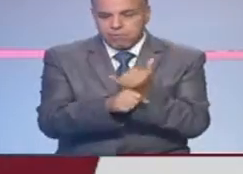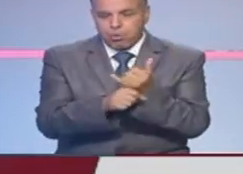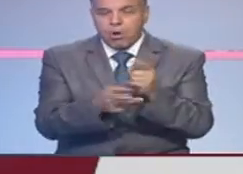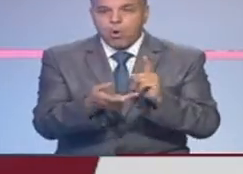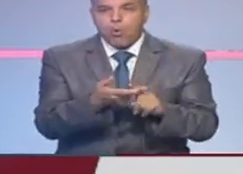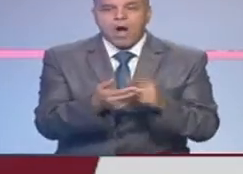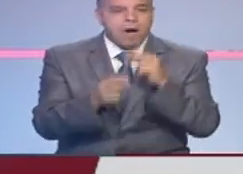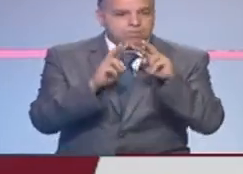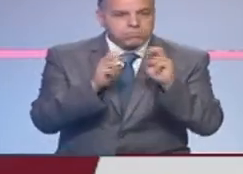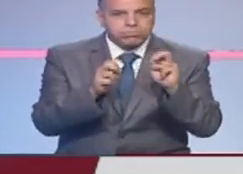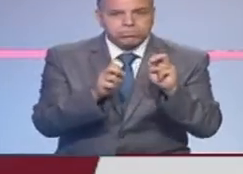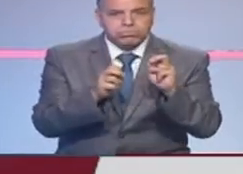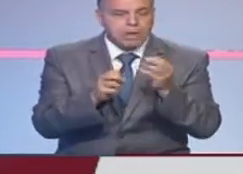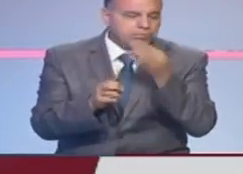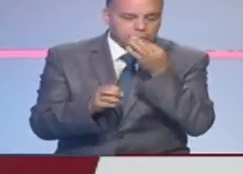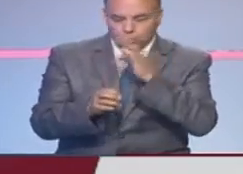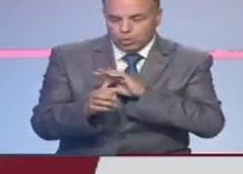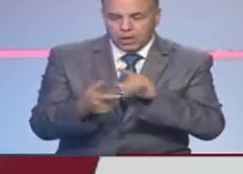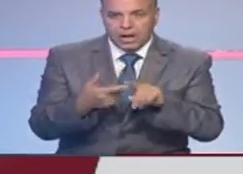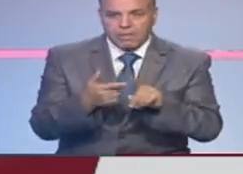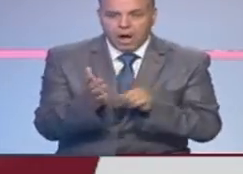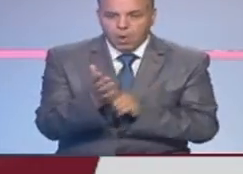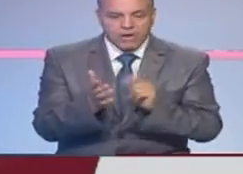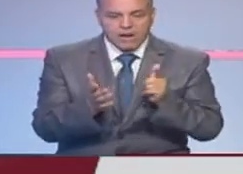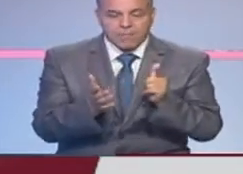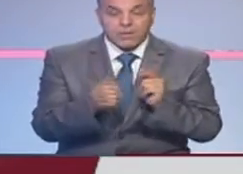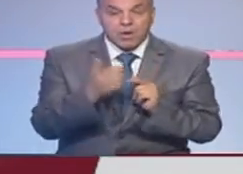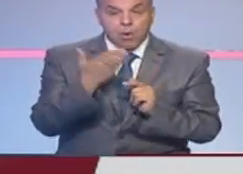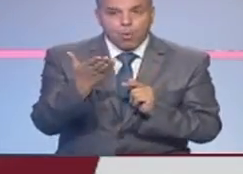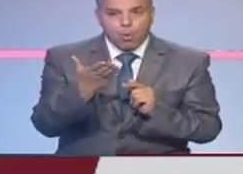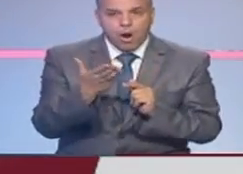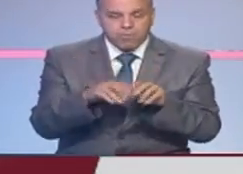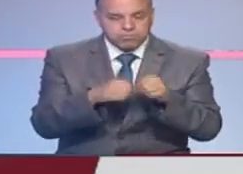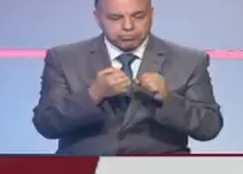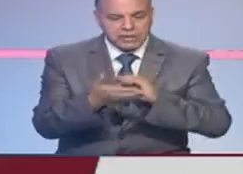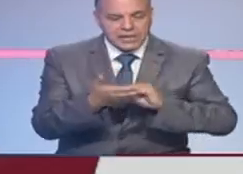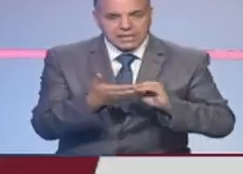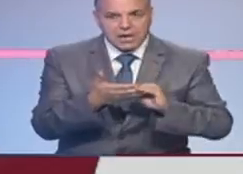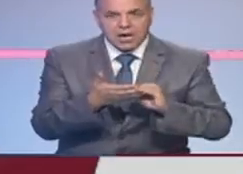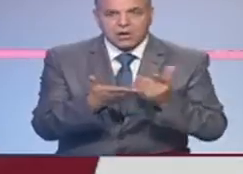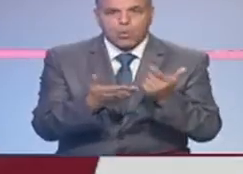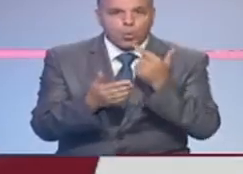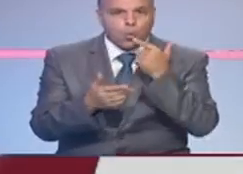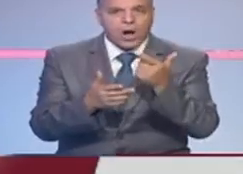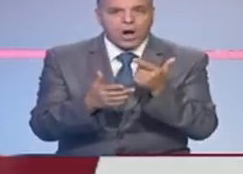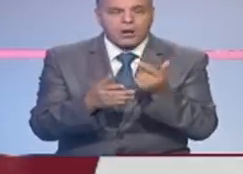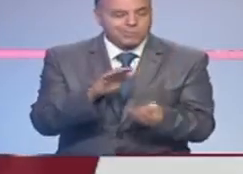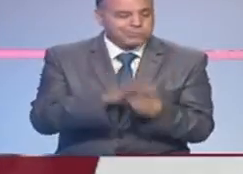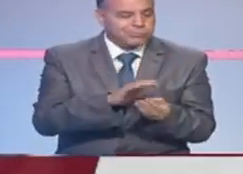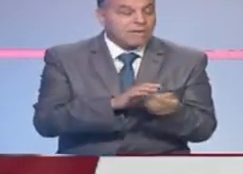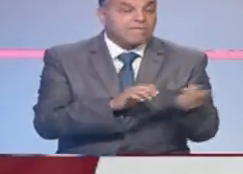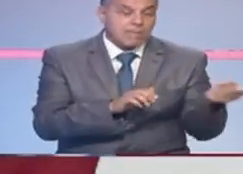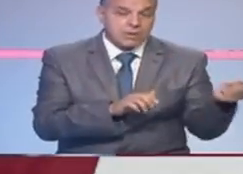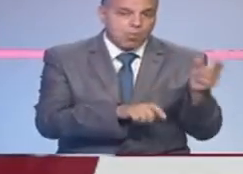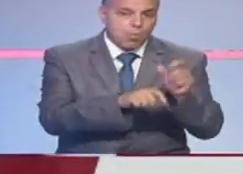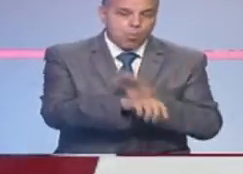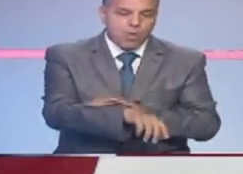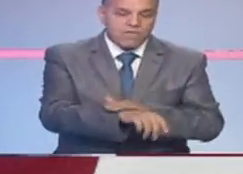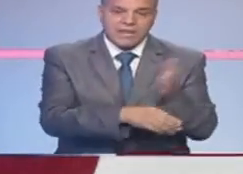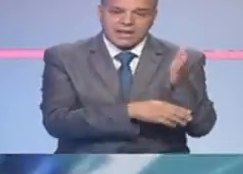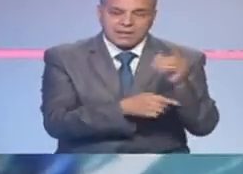تحقيق منافع غير مشروعه والاضرار بالاداره والرشوه والارتشاء من موظف